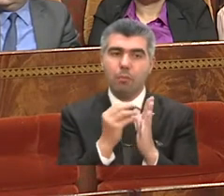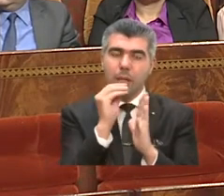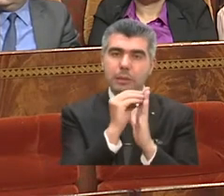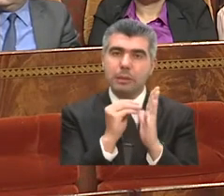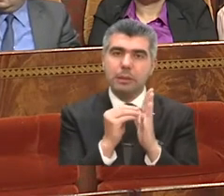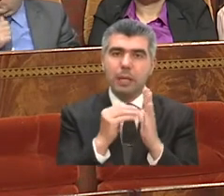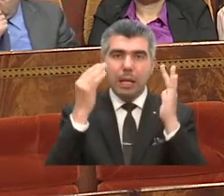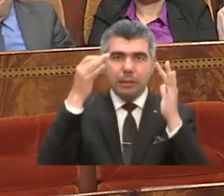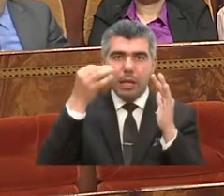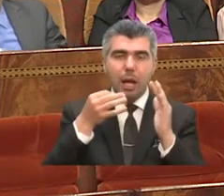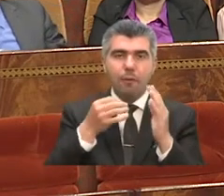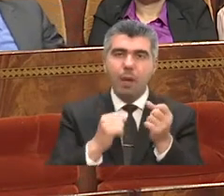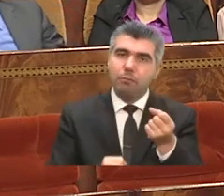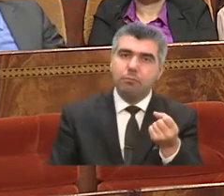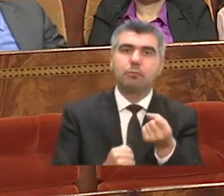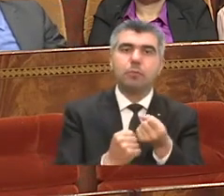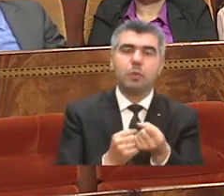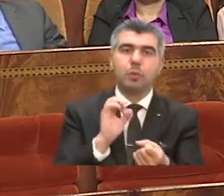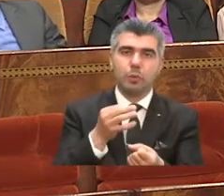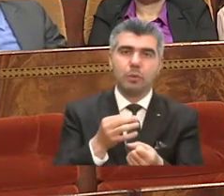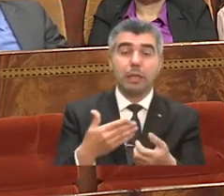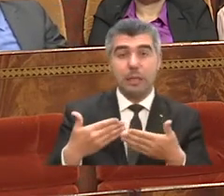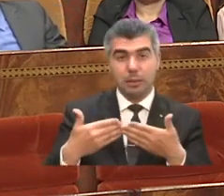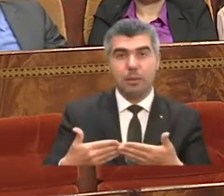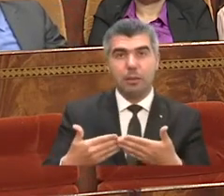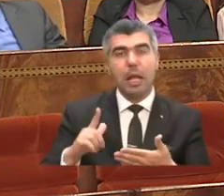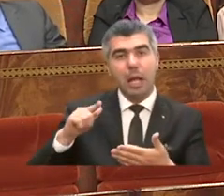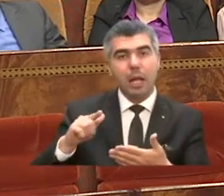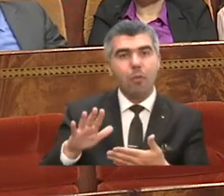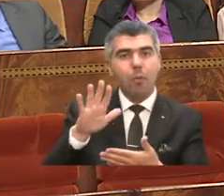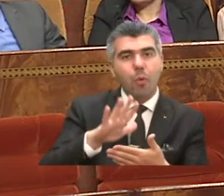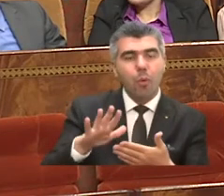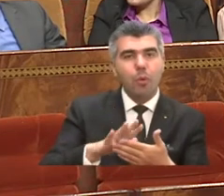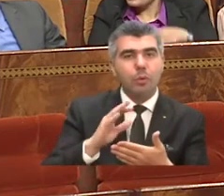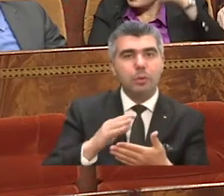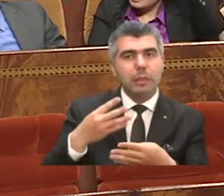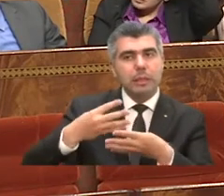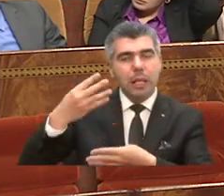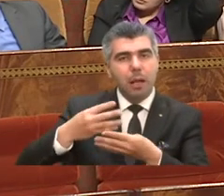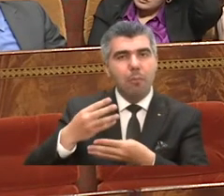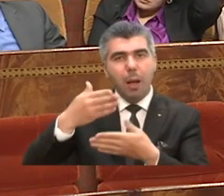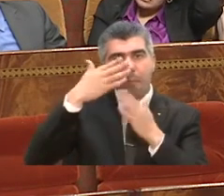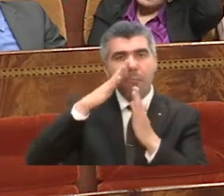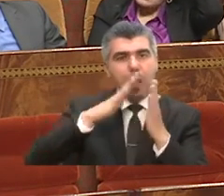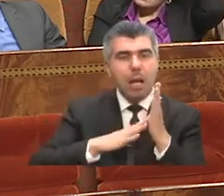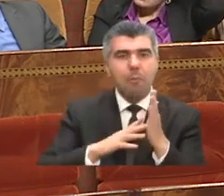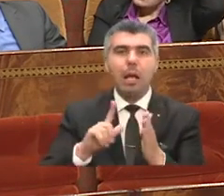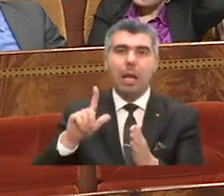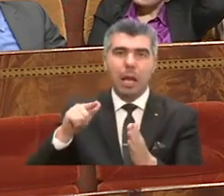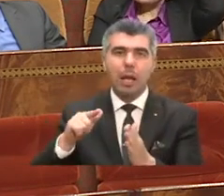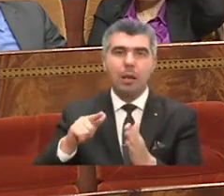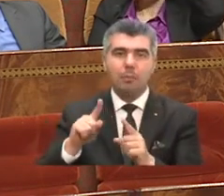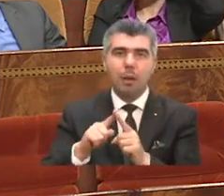الثقافه هي رافعه التنميه، وحنا كنملكوا في هذا الميدان كلنا، يعني الفنانين في ربوع المملكه كلها، من الكفاءات ومن